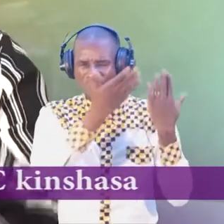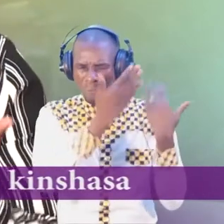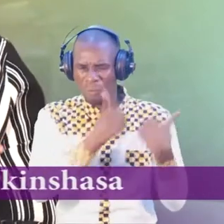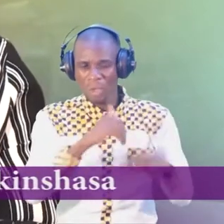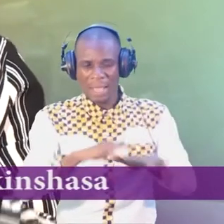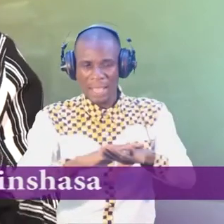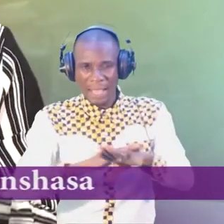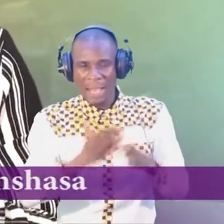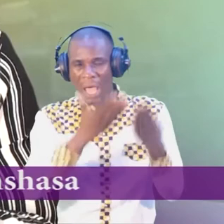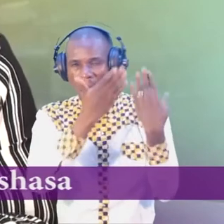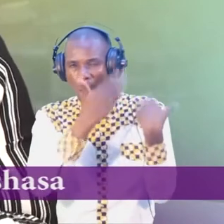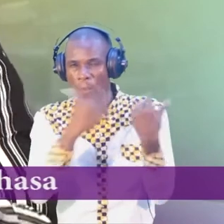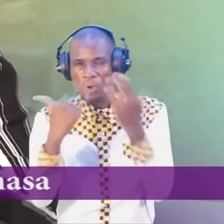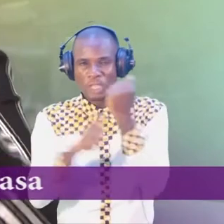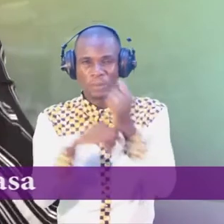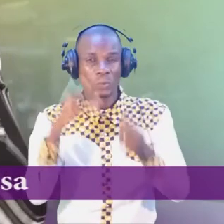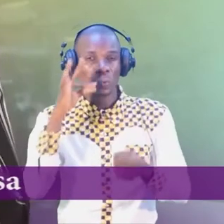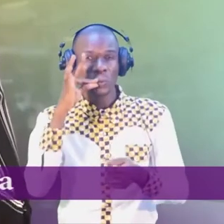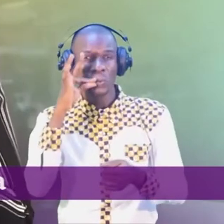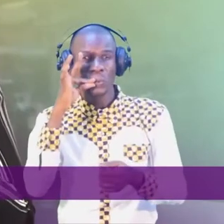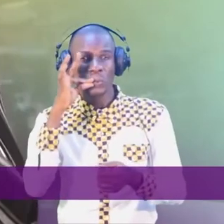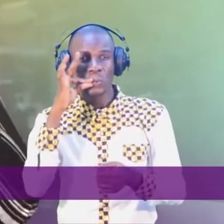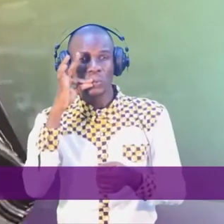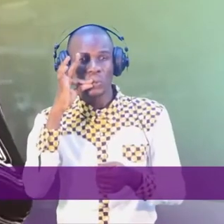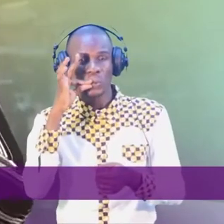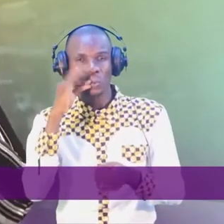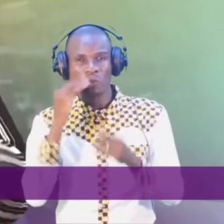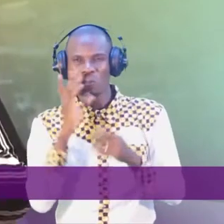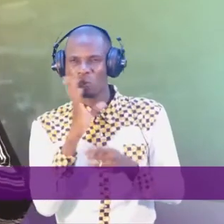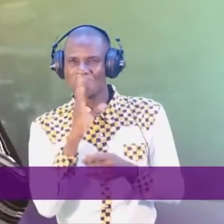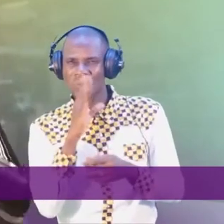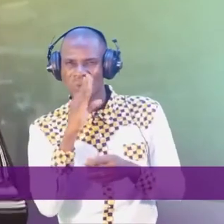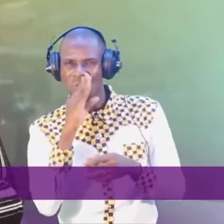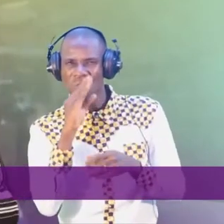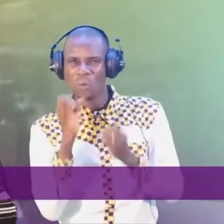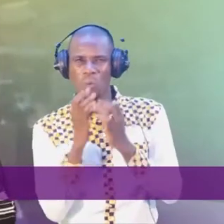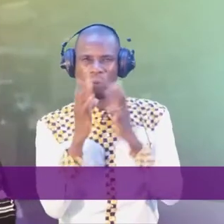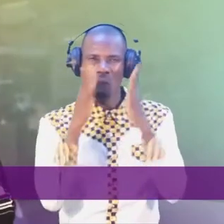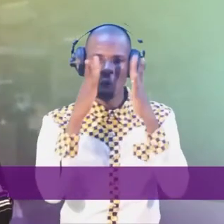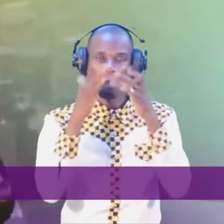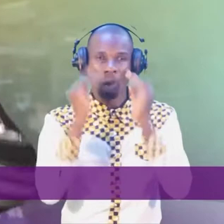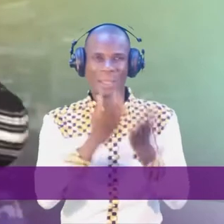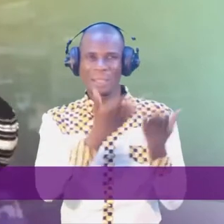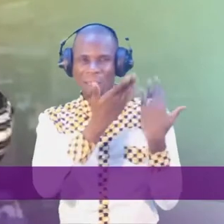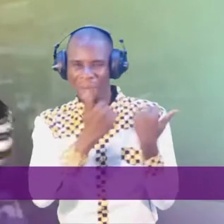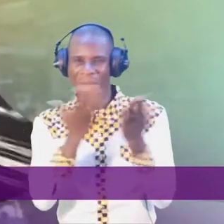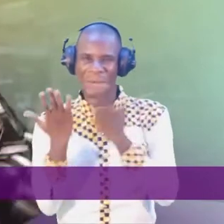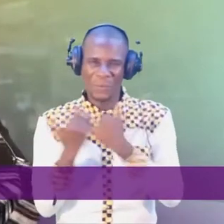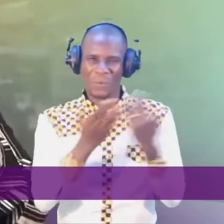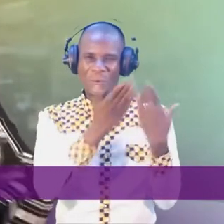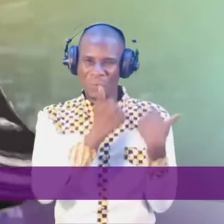tena. Unaweza kufanya hivi kila mara tatu, unavuta, unatoa.